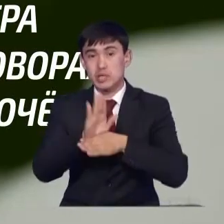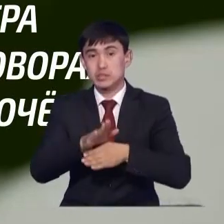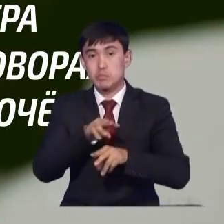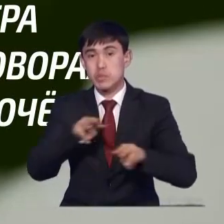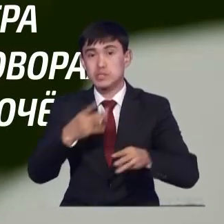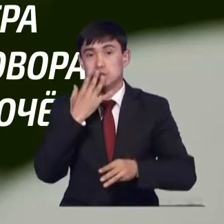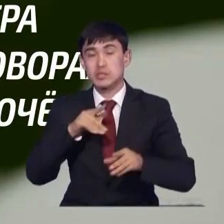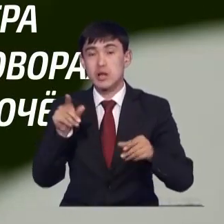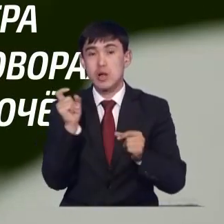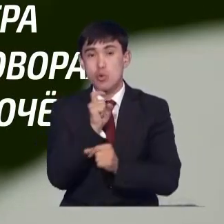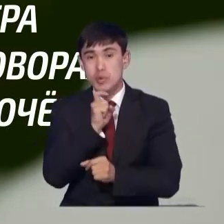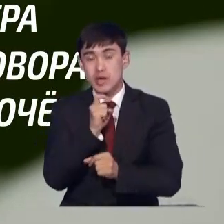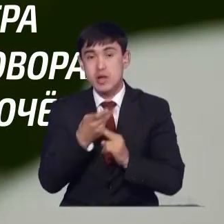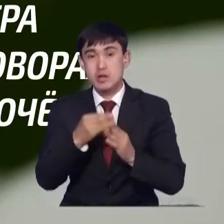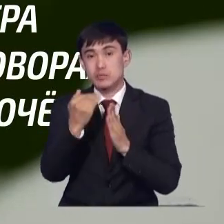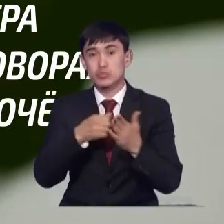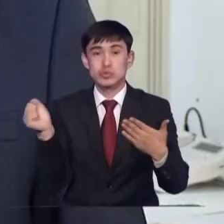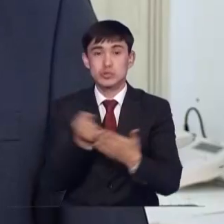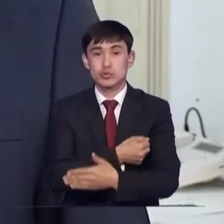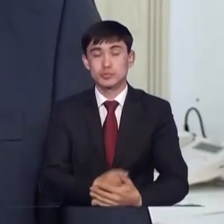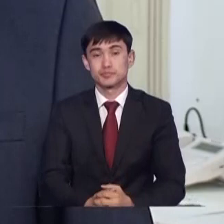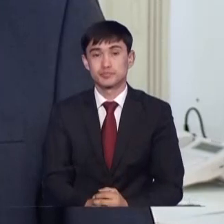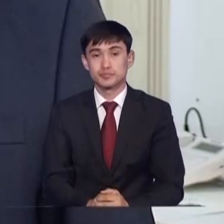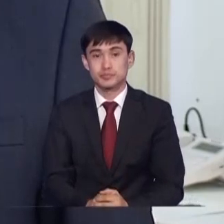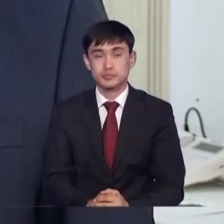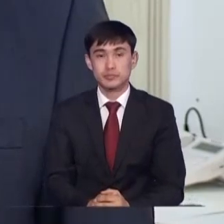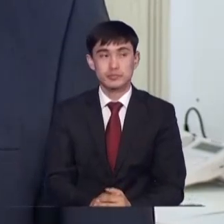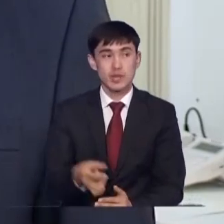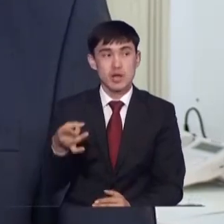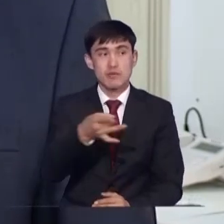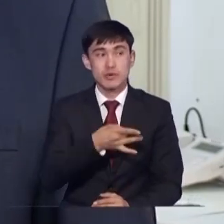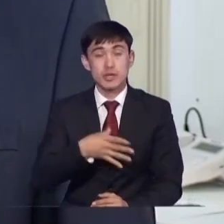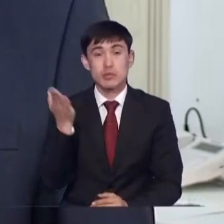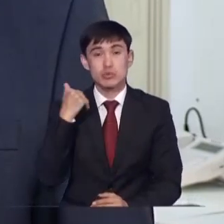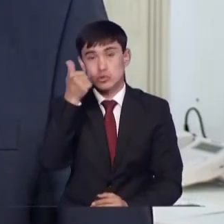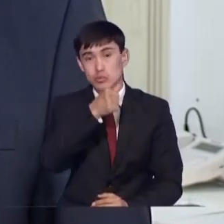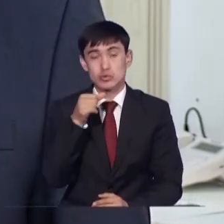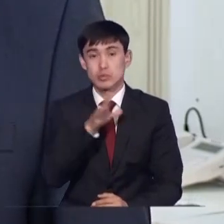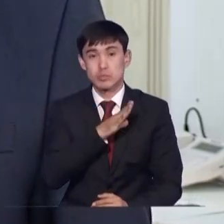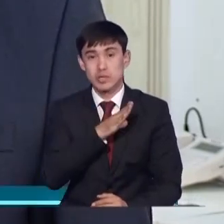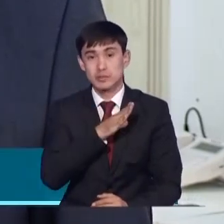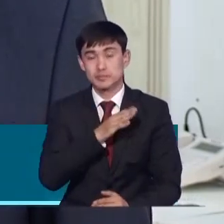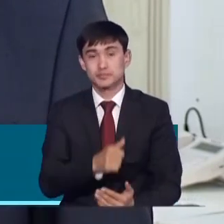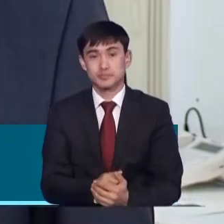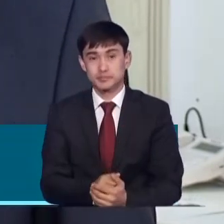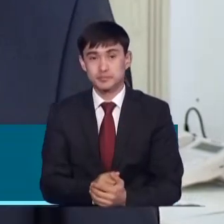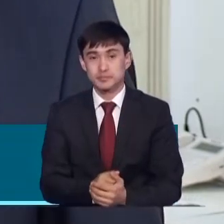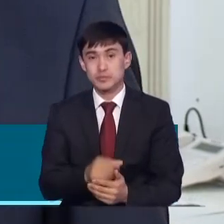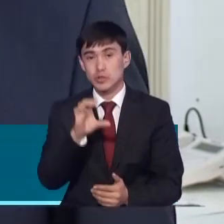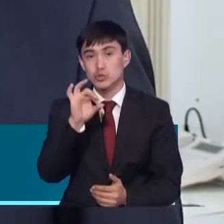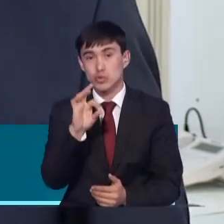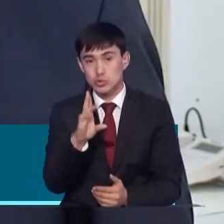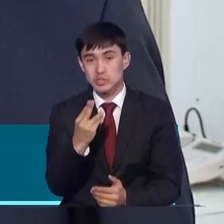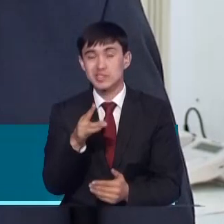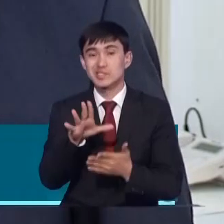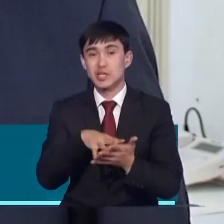нац экономики В договорах данный пункт исключён в регионе прежние годы были прози все